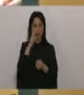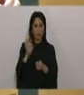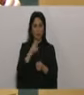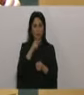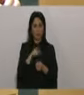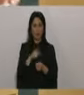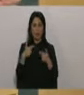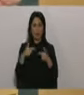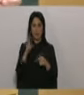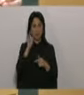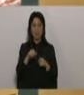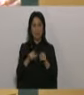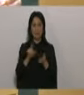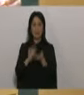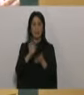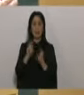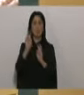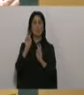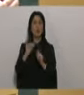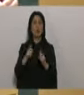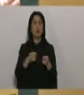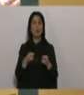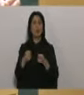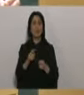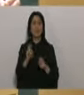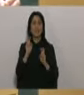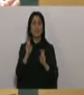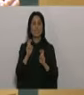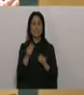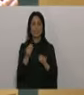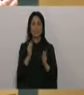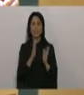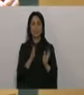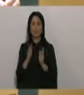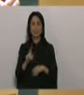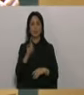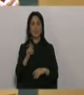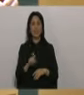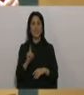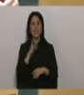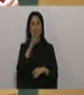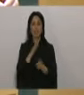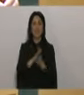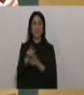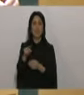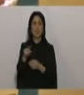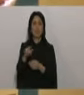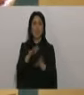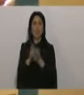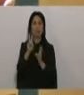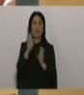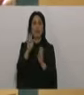არიცით, ან პრაქტიკა არიცით, საპენსიო ფონდი როგორ იმართება, რას ნიშნავს ქვეყნის ფინანსური სტაბილურობისათვის, ან რა დროს იხარჯება და ხარჯვა რას